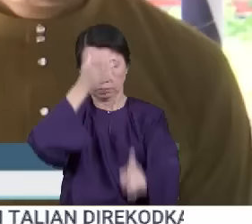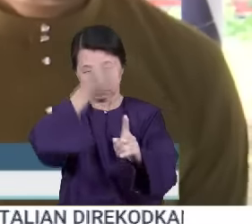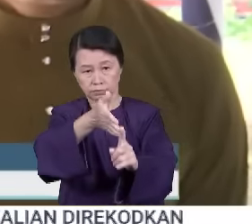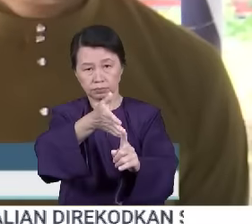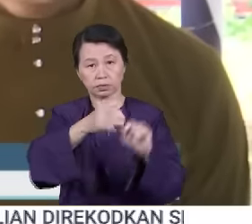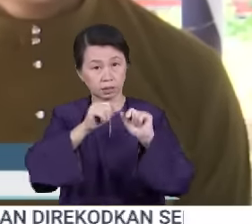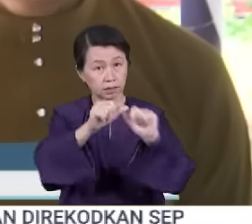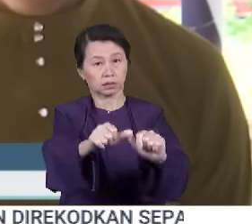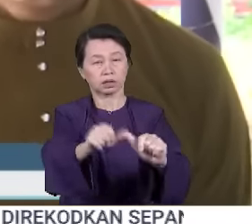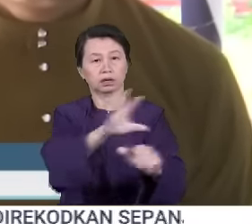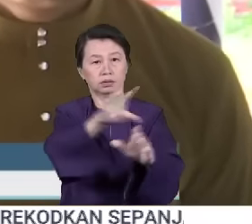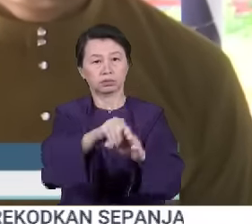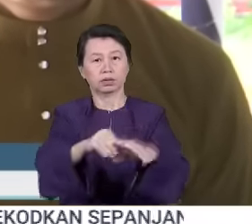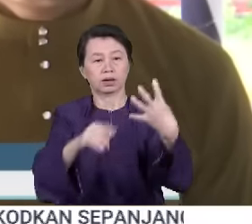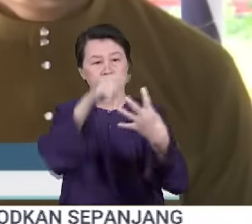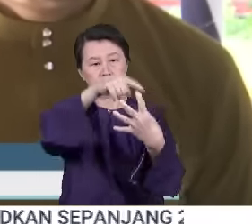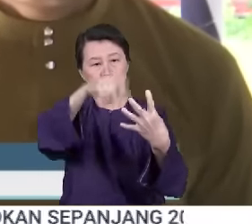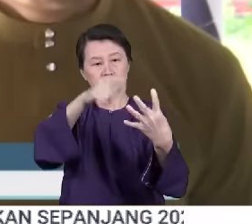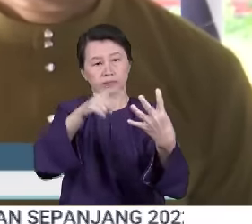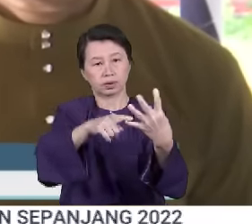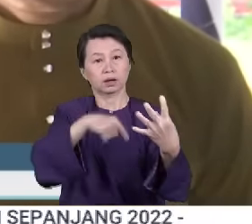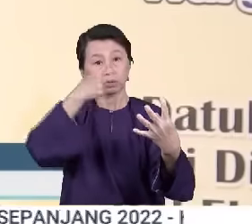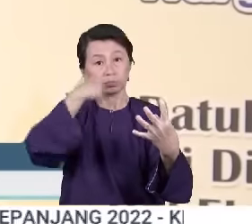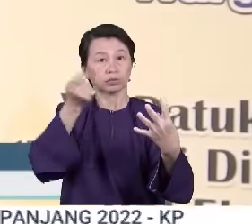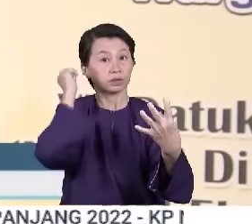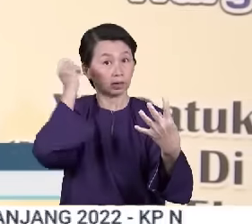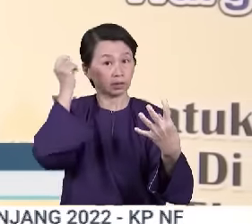komprehensif yang meliputikan empat komponen yang saya sebut tadi.